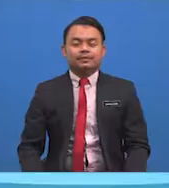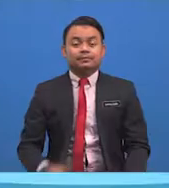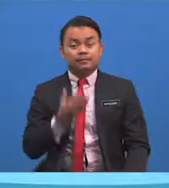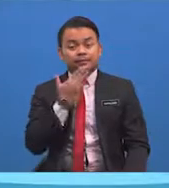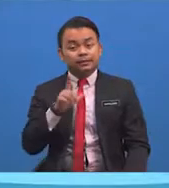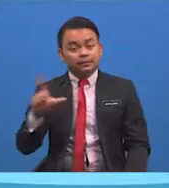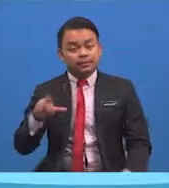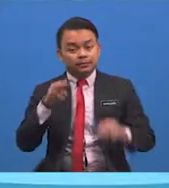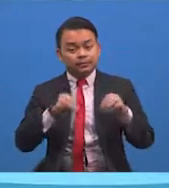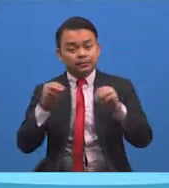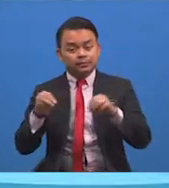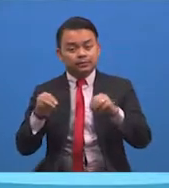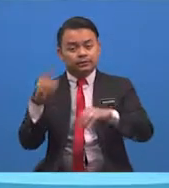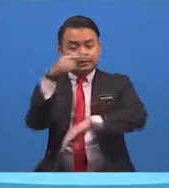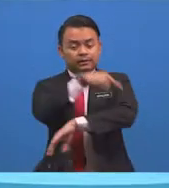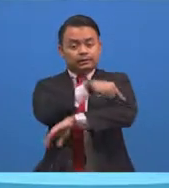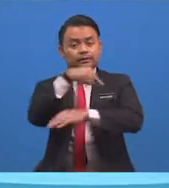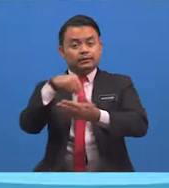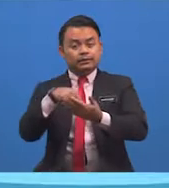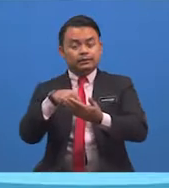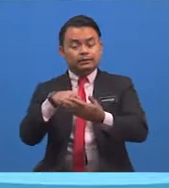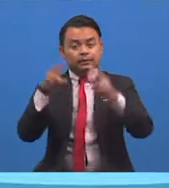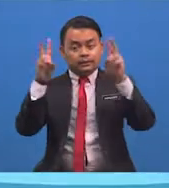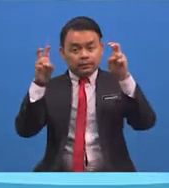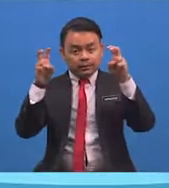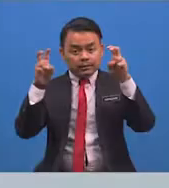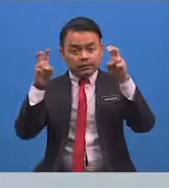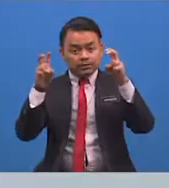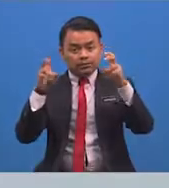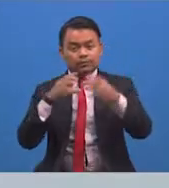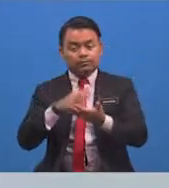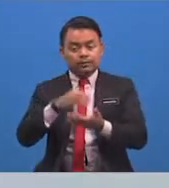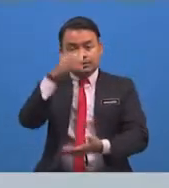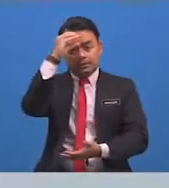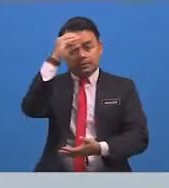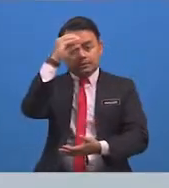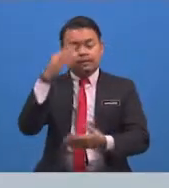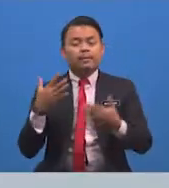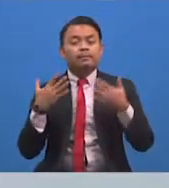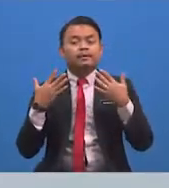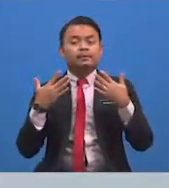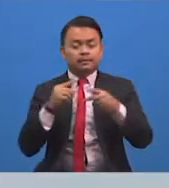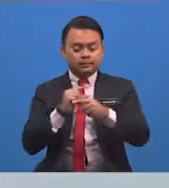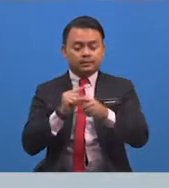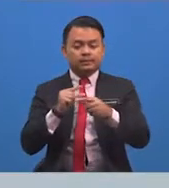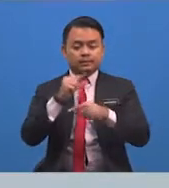Baiklah murid-murid, hari ini tajuk pelajaran kita ialah pemanasan global.